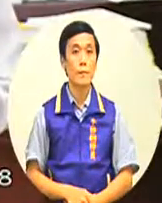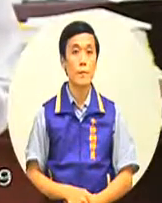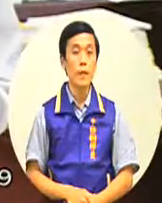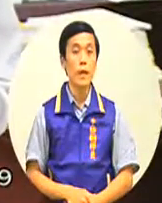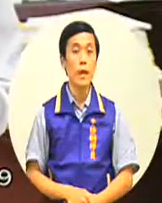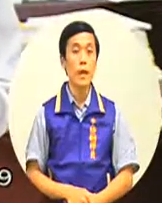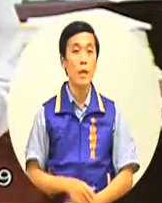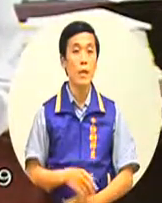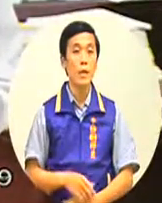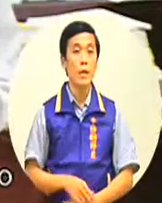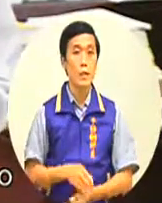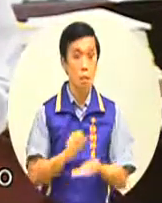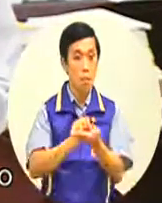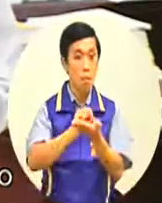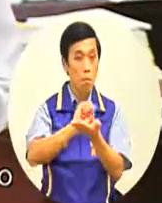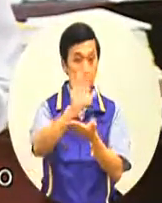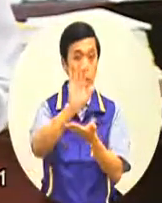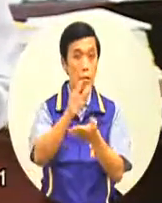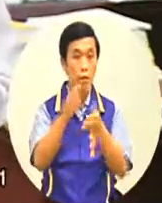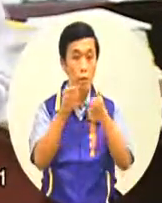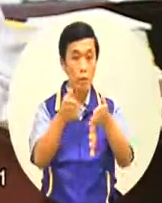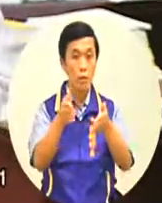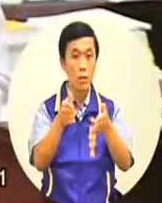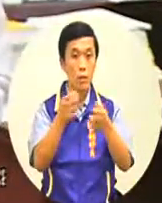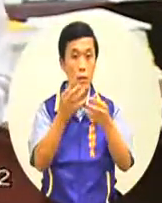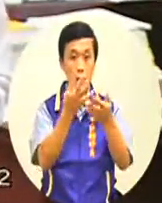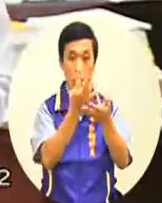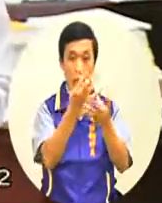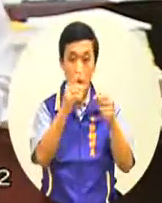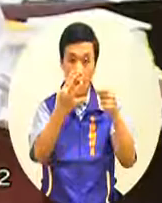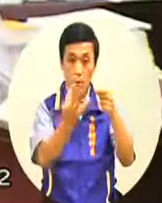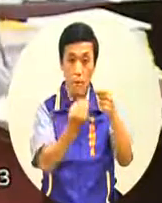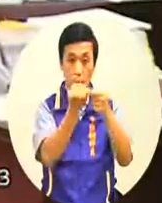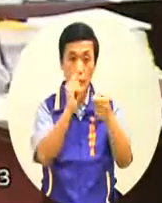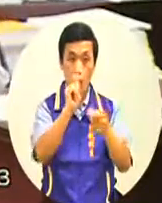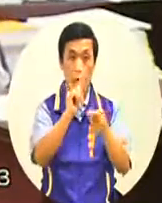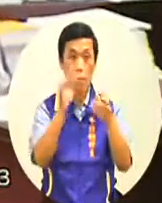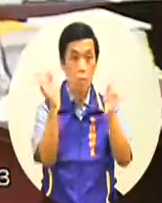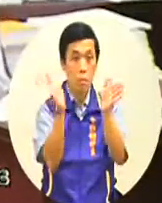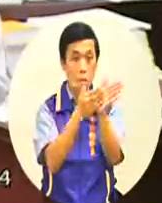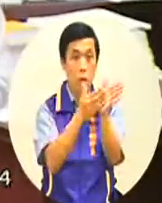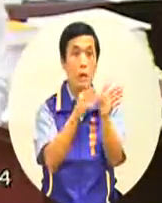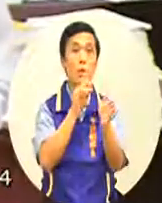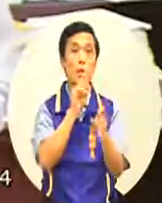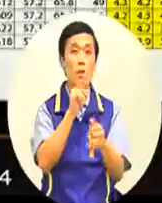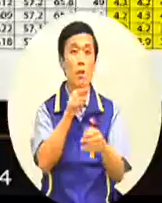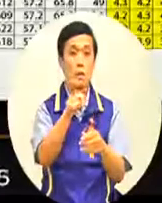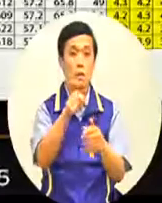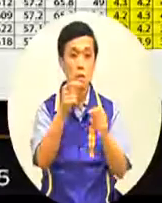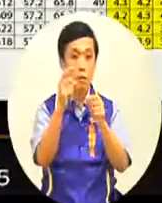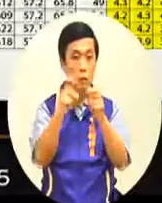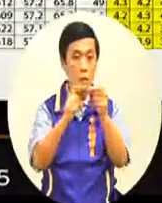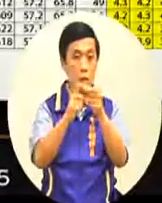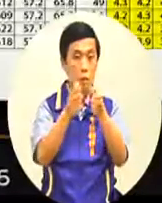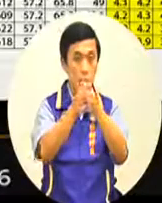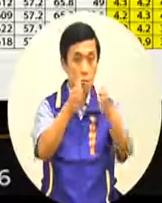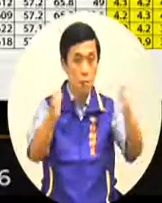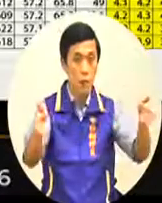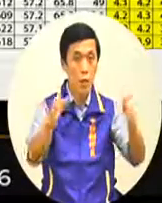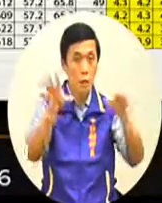因为 PPT 把前面的年份遮掉，这份资料是2004年到2015年这十几年来的资料，其实我们可以